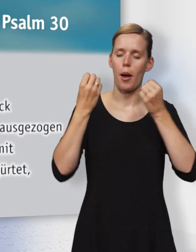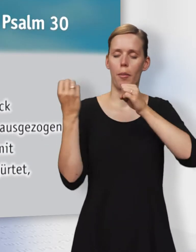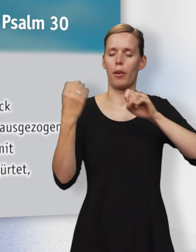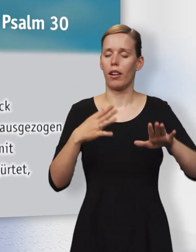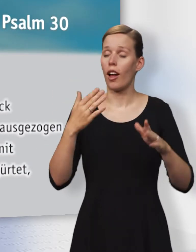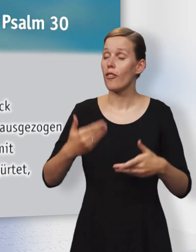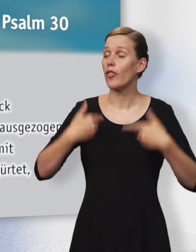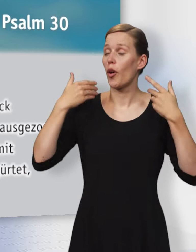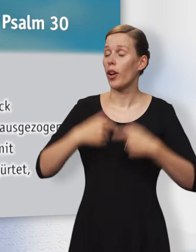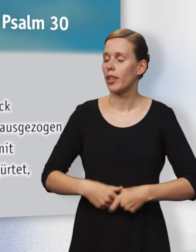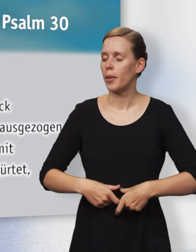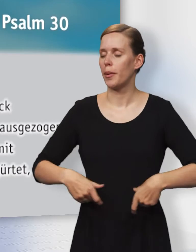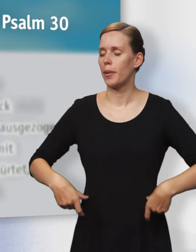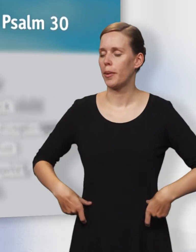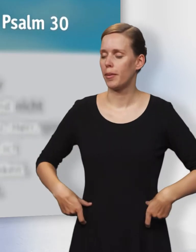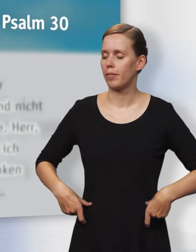mit Freude gegürtet.